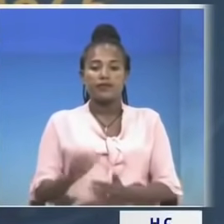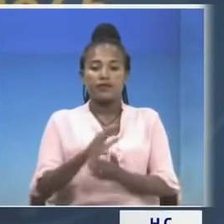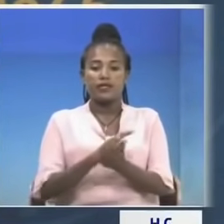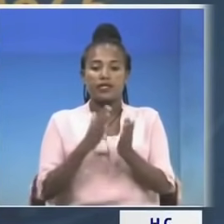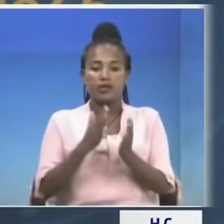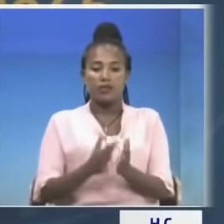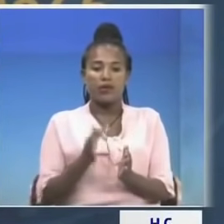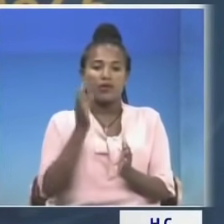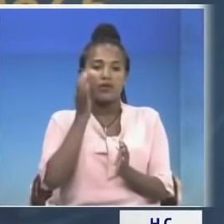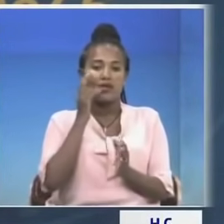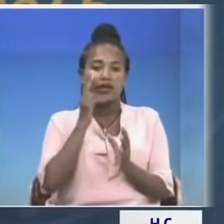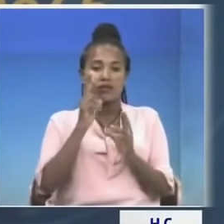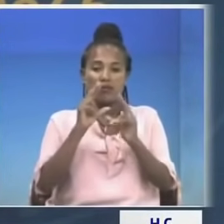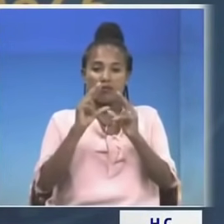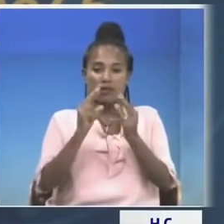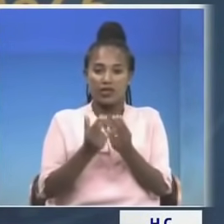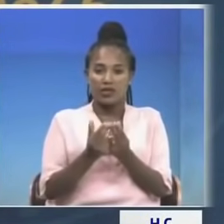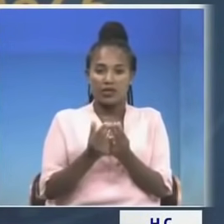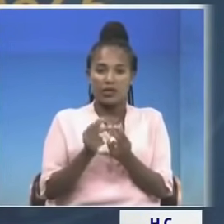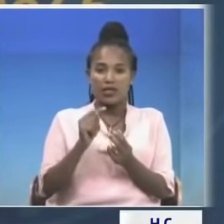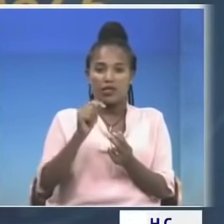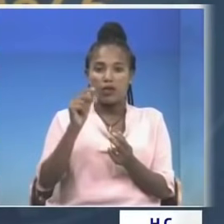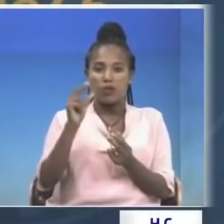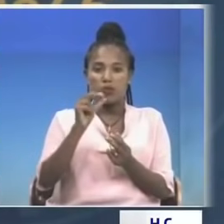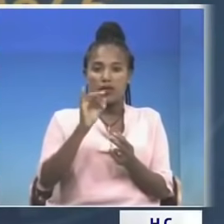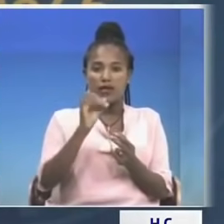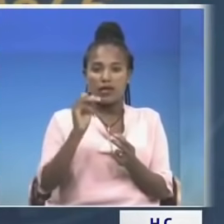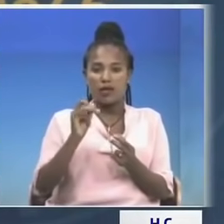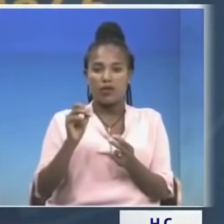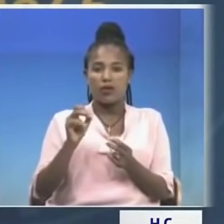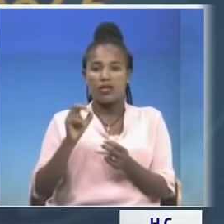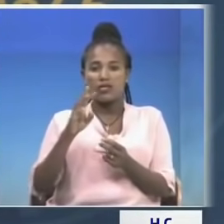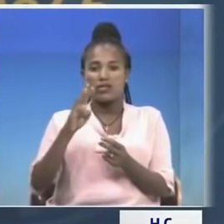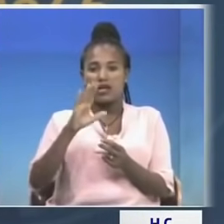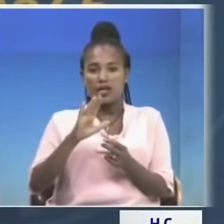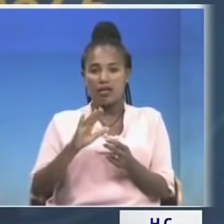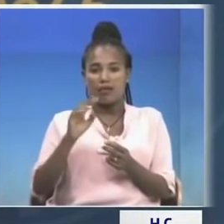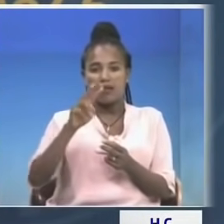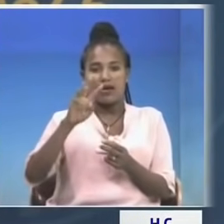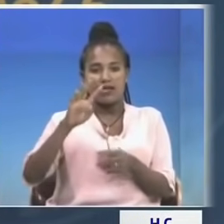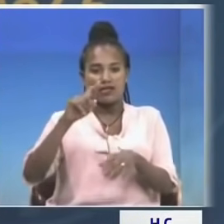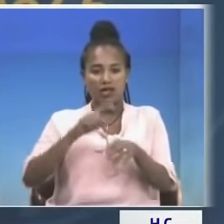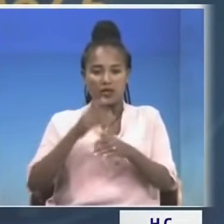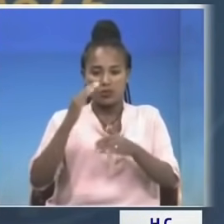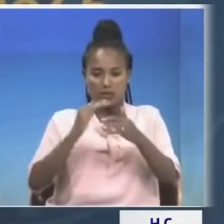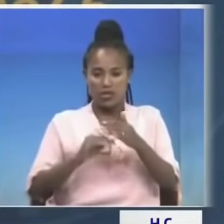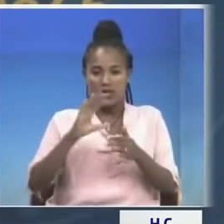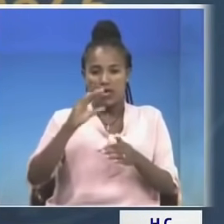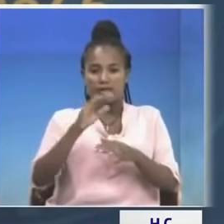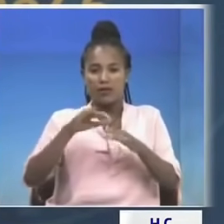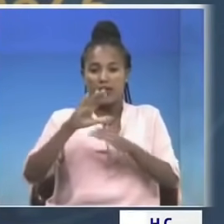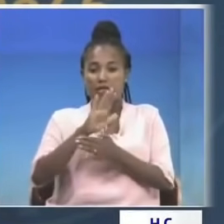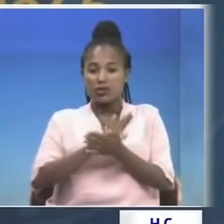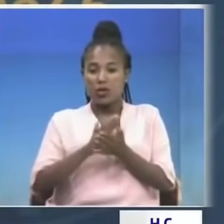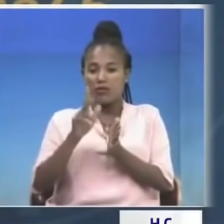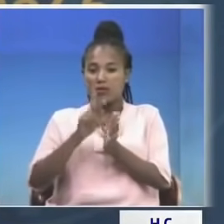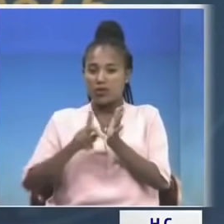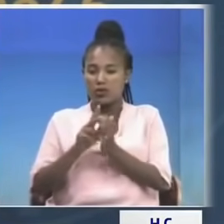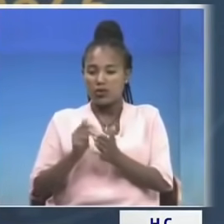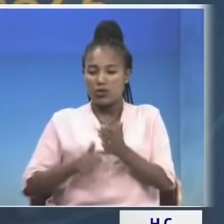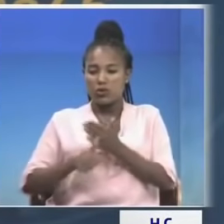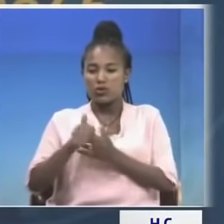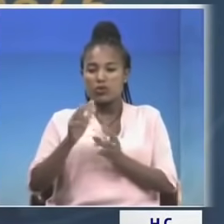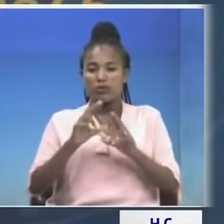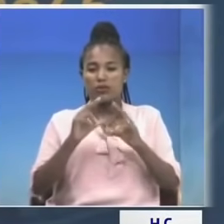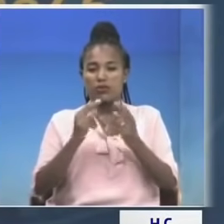አሸባሪውና ወራሪው የትነግ ኃይል በተውለደሬ ወረዳ ሰገልን ቀበሌ በ24 ሰዓት ውስጥ ከ50 በላይ ንጹሃን መግደሉን የተጎጂ